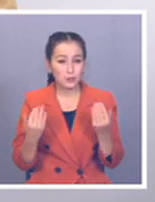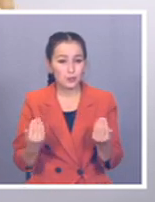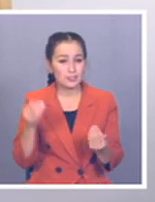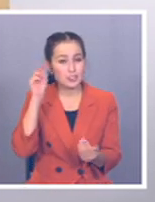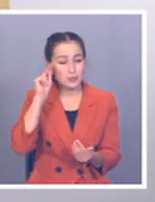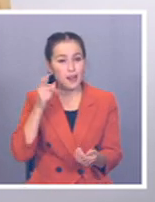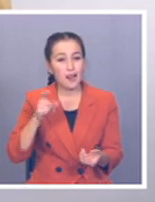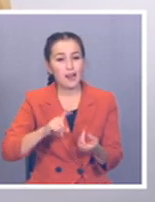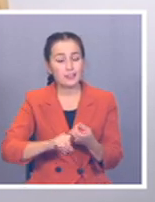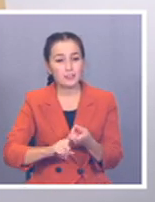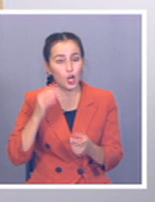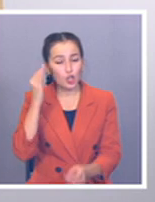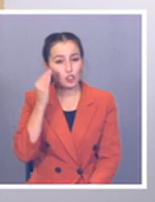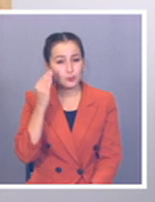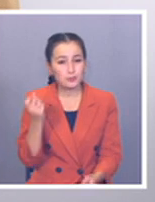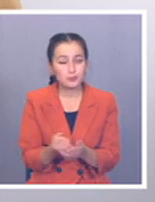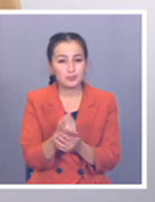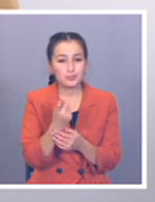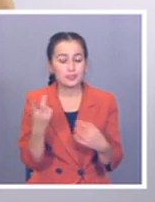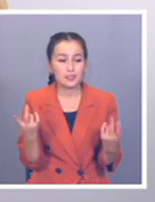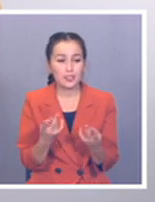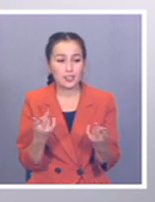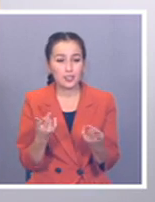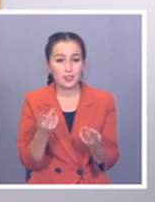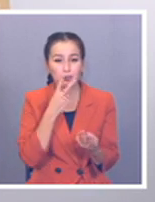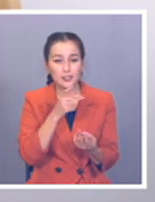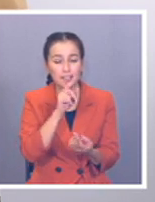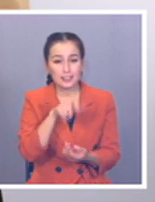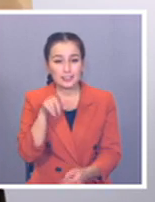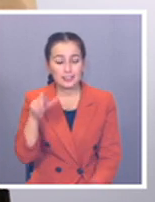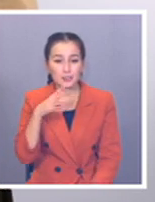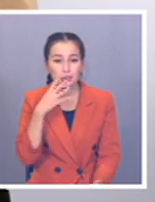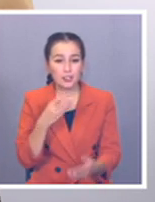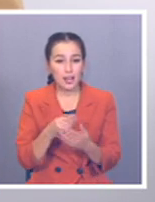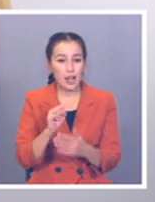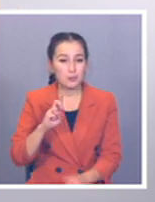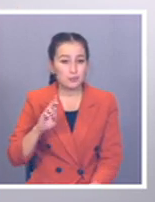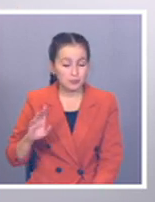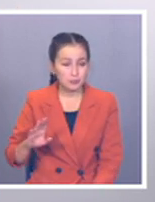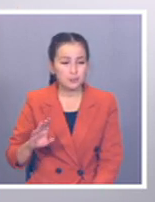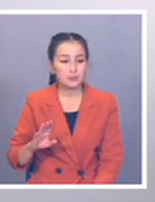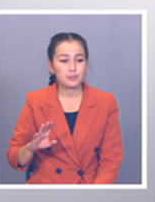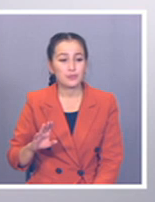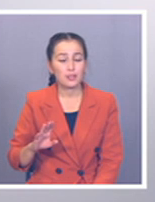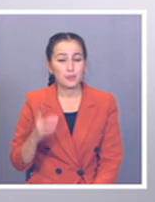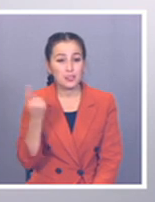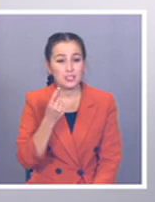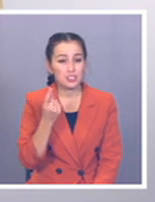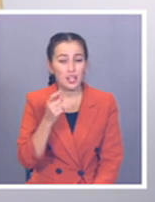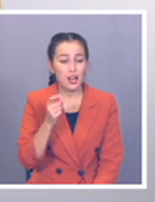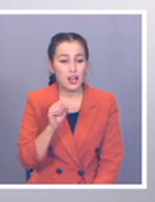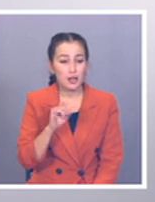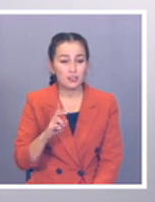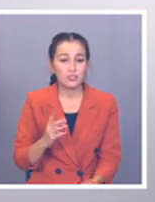қатысты ұғым шығуы қажет. Кестеде берілген әріптер, яғни бірінші әріпті шығаратын